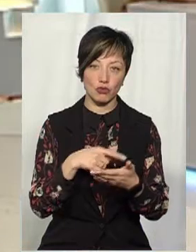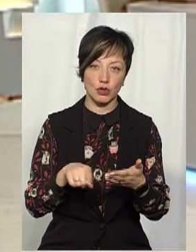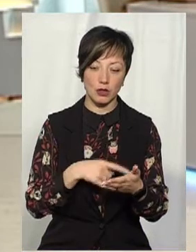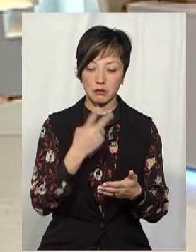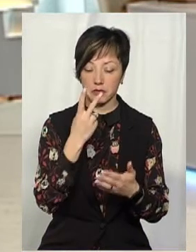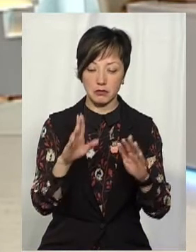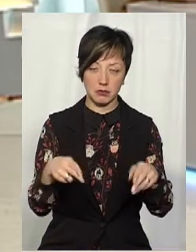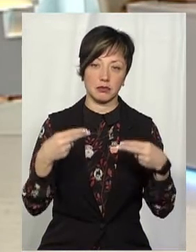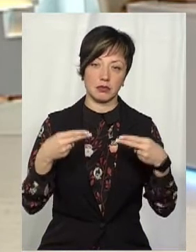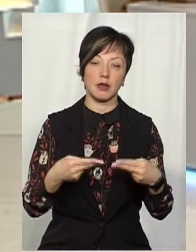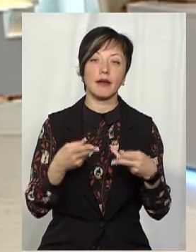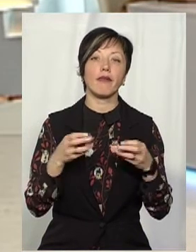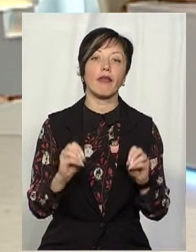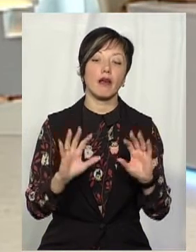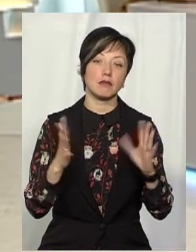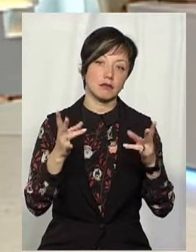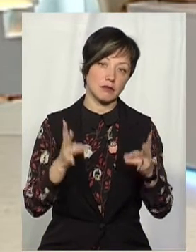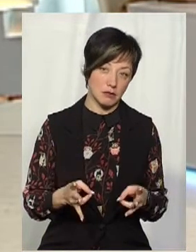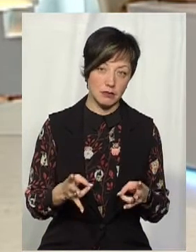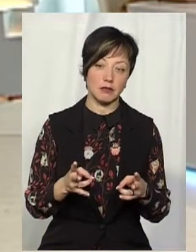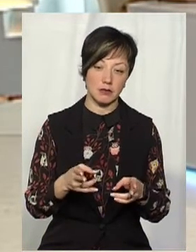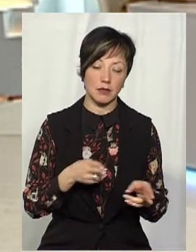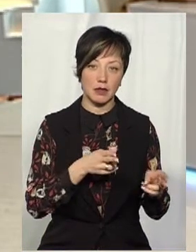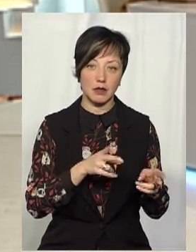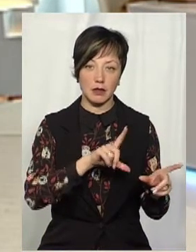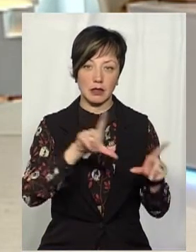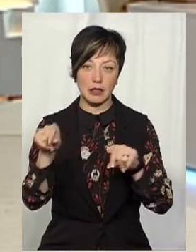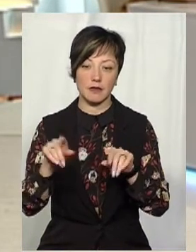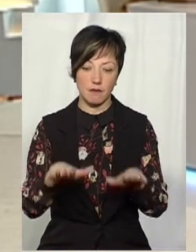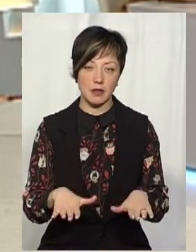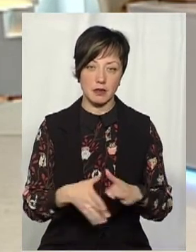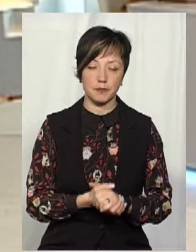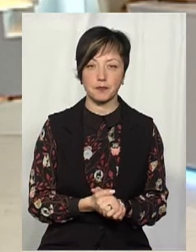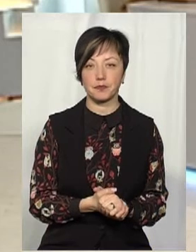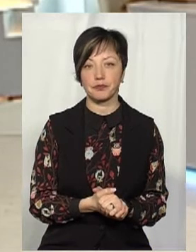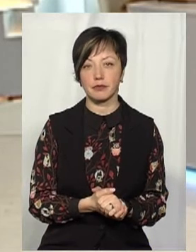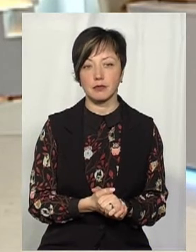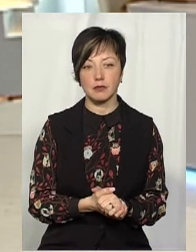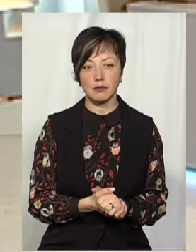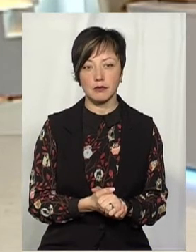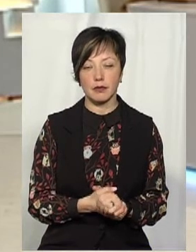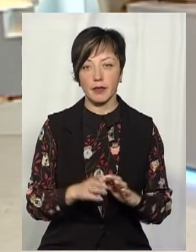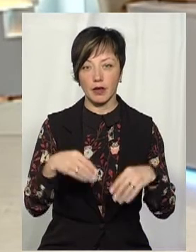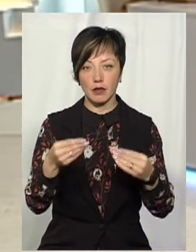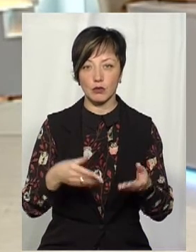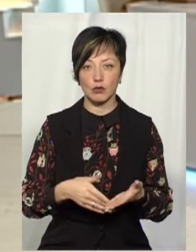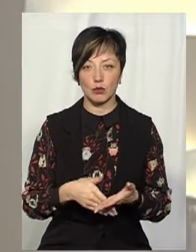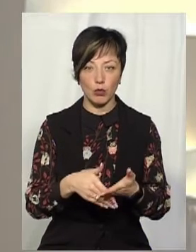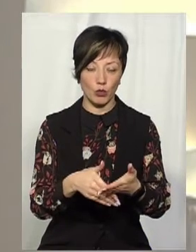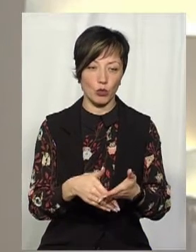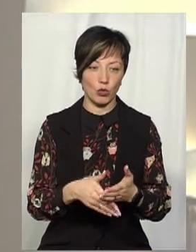пристрій. Він вже бачить, де що сталося. Якщо і може, да, він в те місце може вже під'їхати і надати